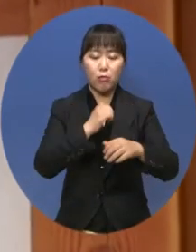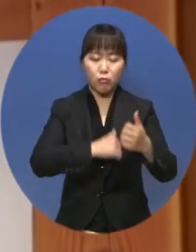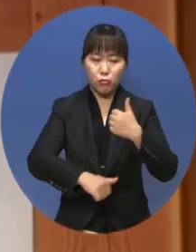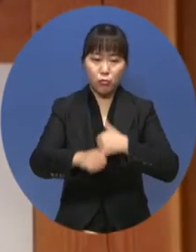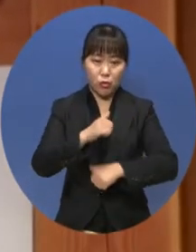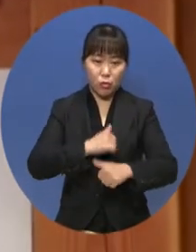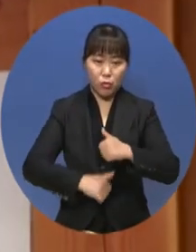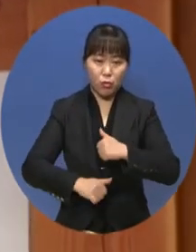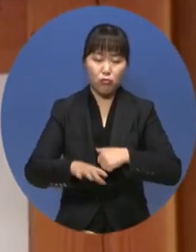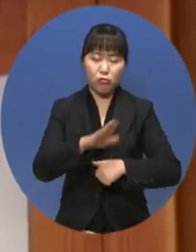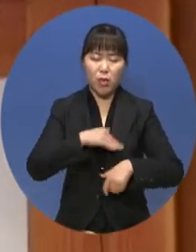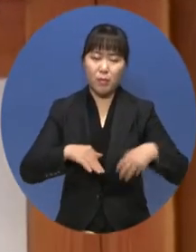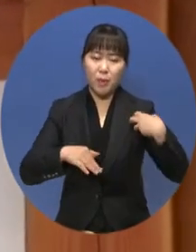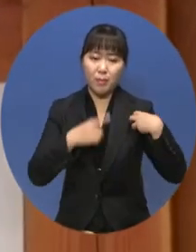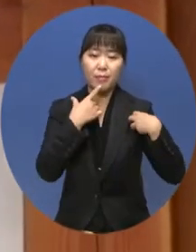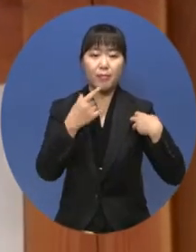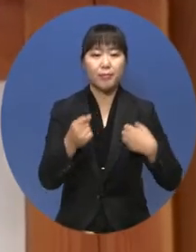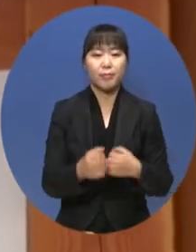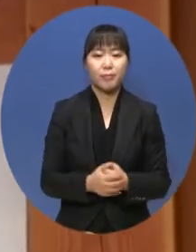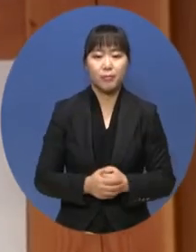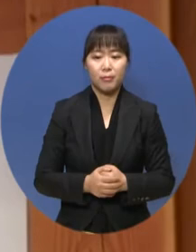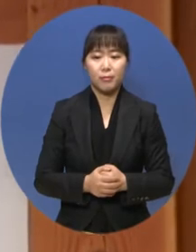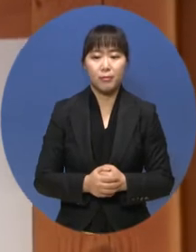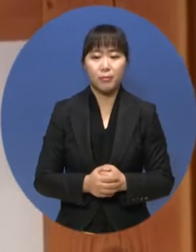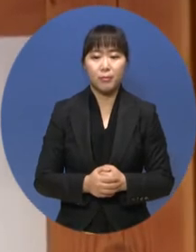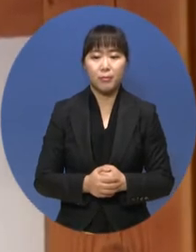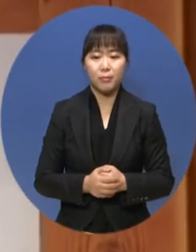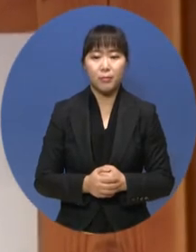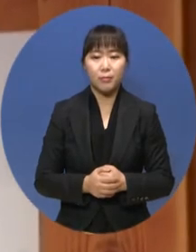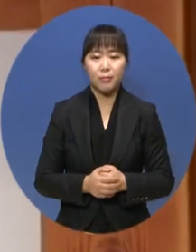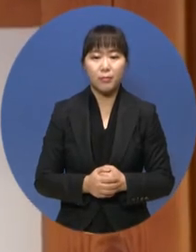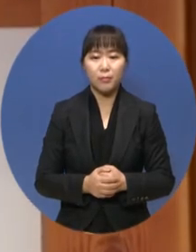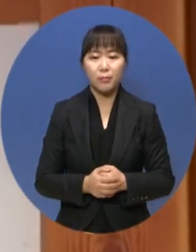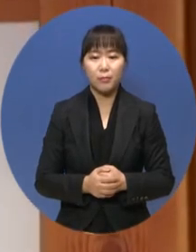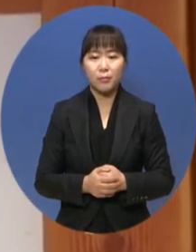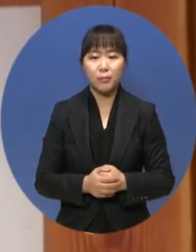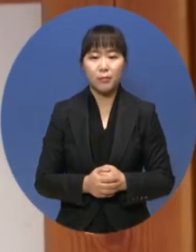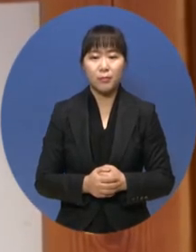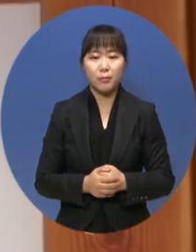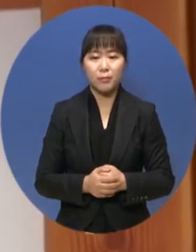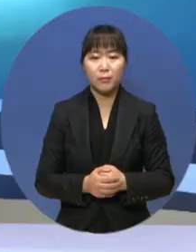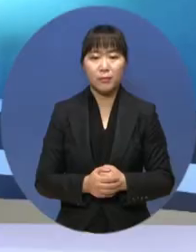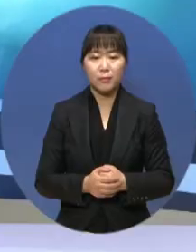되어줘야 한다고 말했습니다. 복지TV 뉴스 서정영입니다.